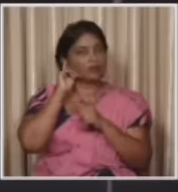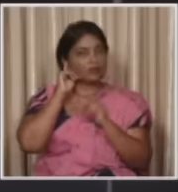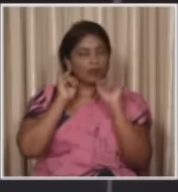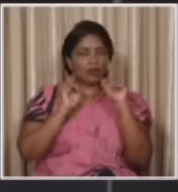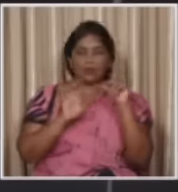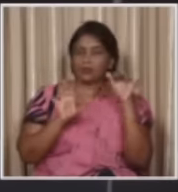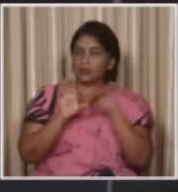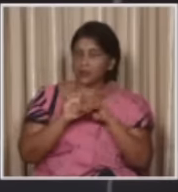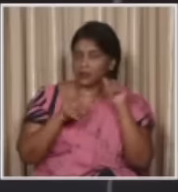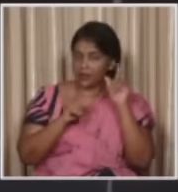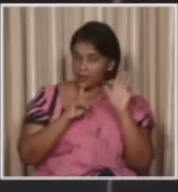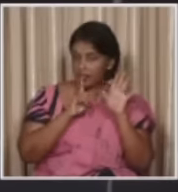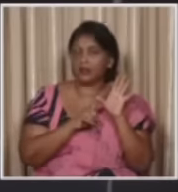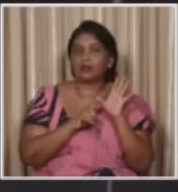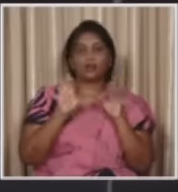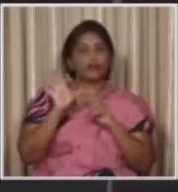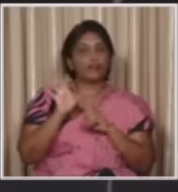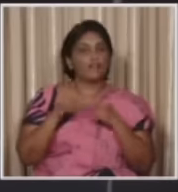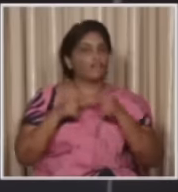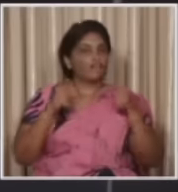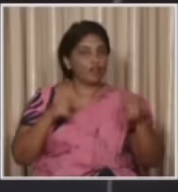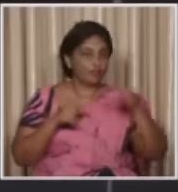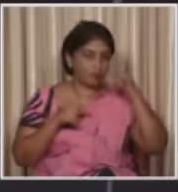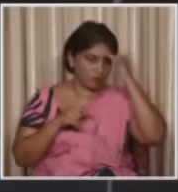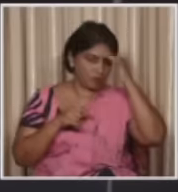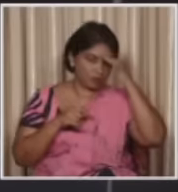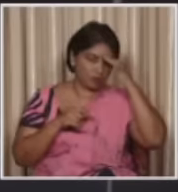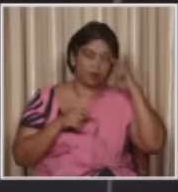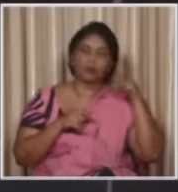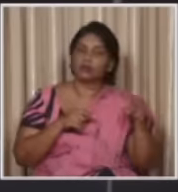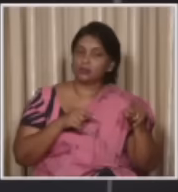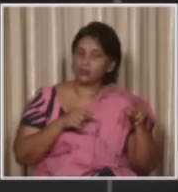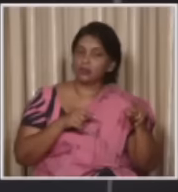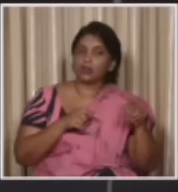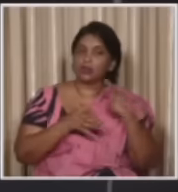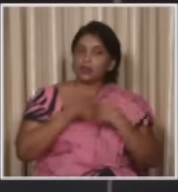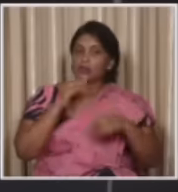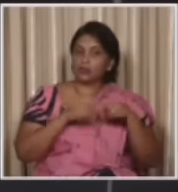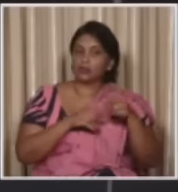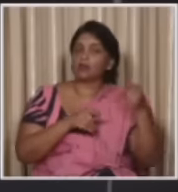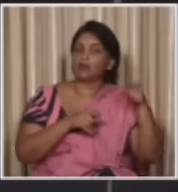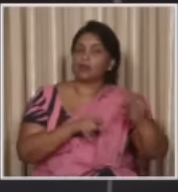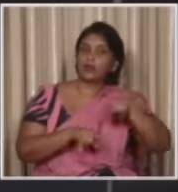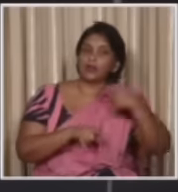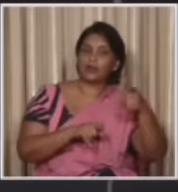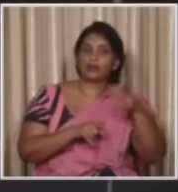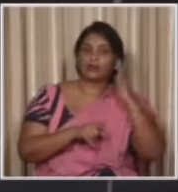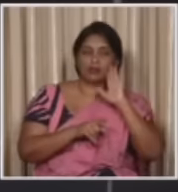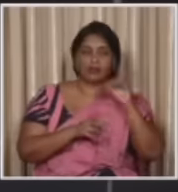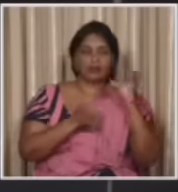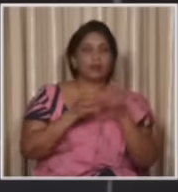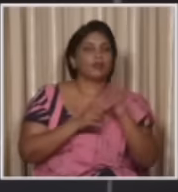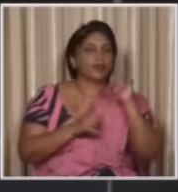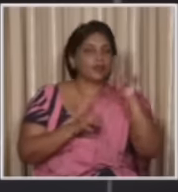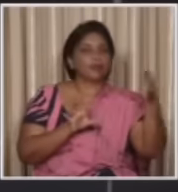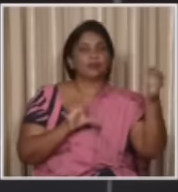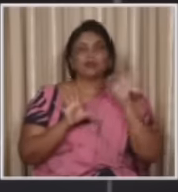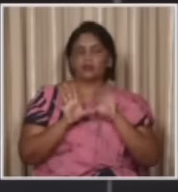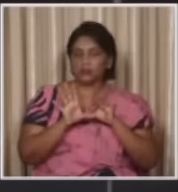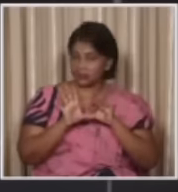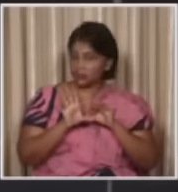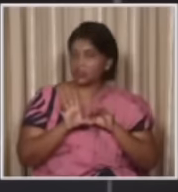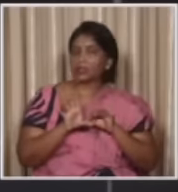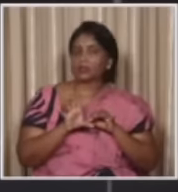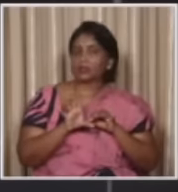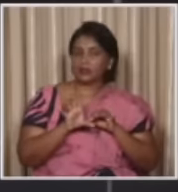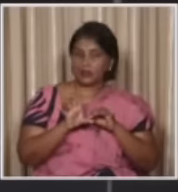කරන එකෙක් දෙක විරුද්ධ පක්ෂ නායකතුමා සහ දේශපා ආයතන දේශපක්ෂෝ ස්වාධීන කණ්ඩායමේ පාර්ලිමේන්තු මන්ත්‍රීන්ගේ බහුතරය